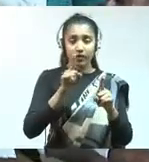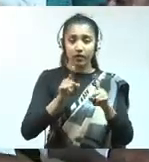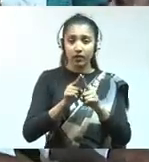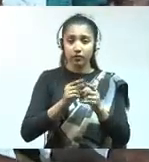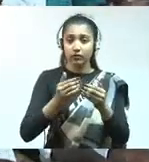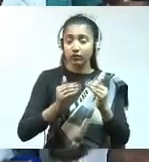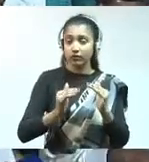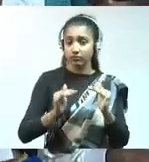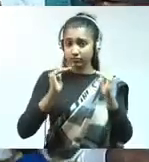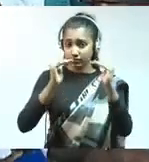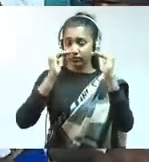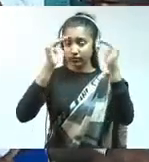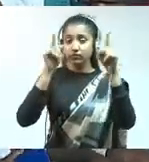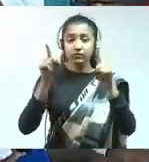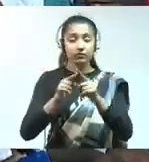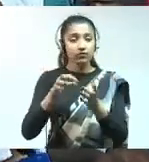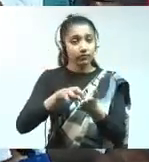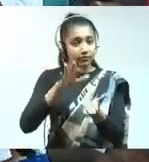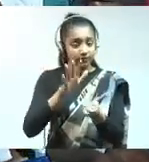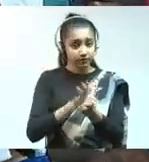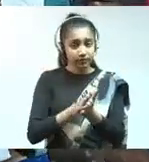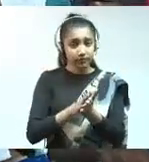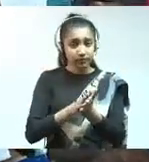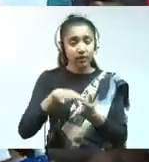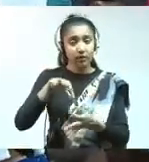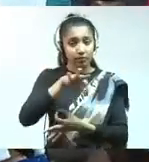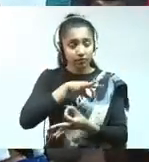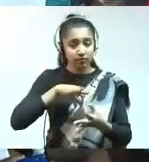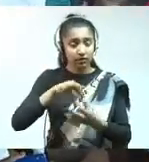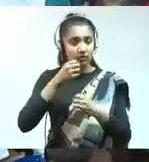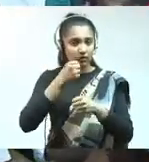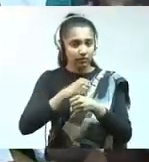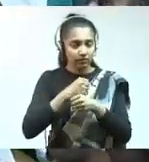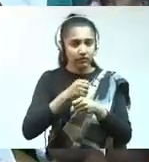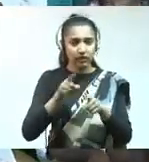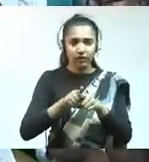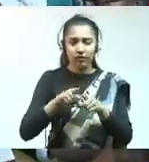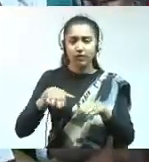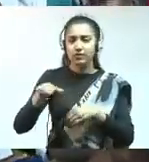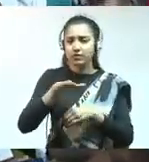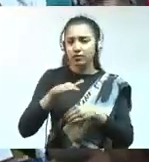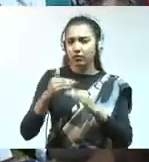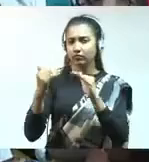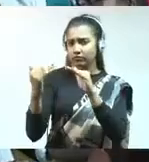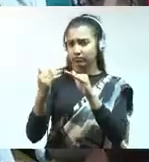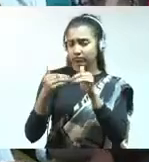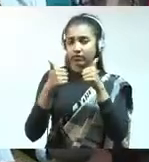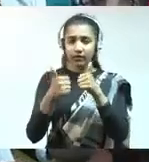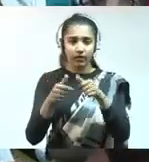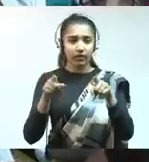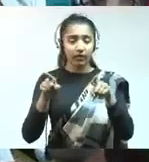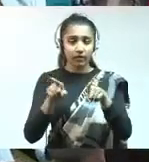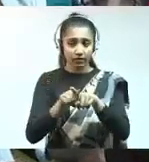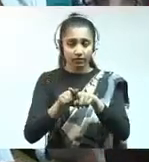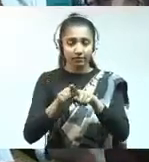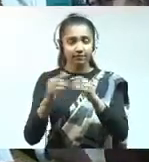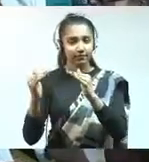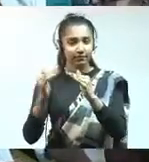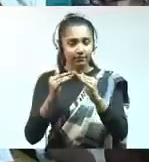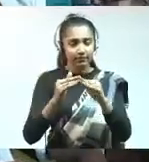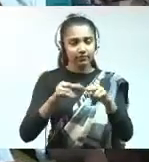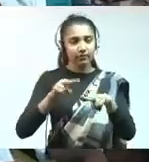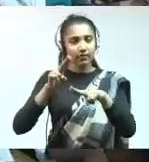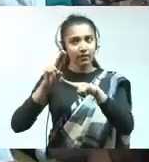සංවර්ධනය, ස්ථාවර ප්‍රජාතන්ත්‍රවාදී රාජ්‍ය, සමාජ සාධාරණත්වය සහ සමමිතුරු විදේශ